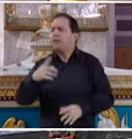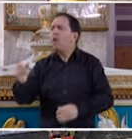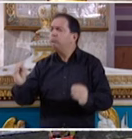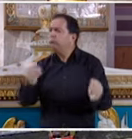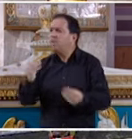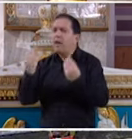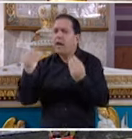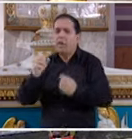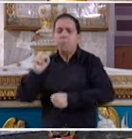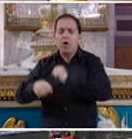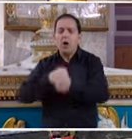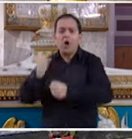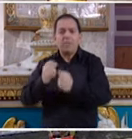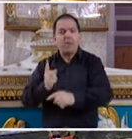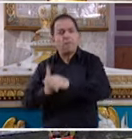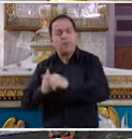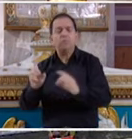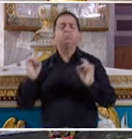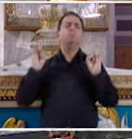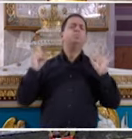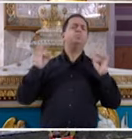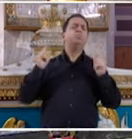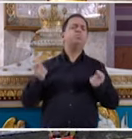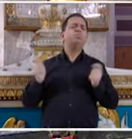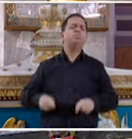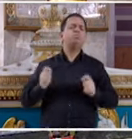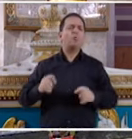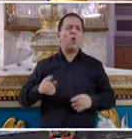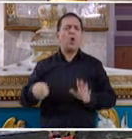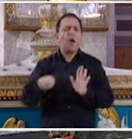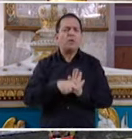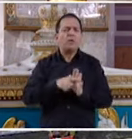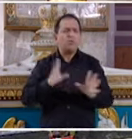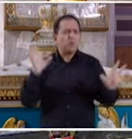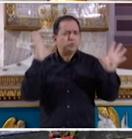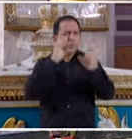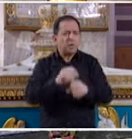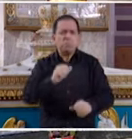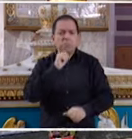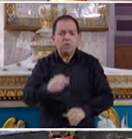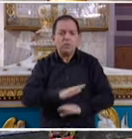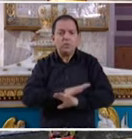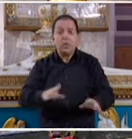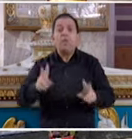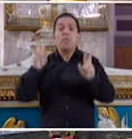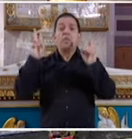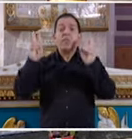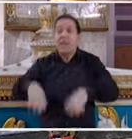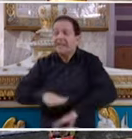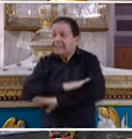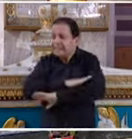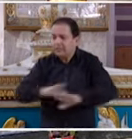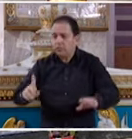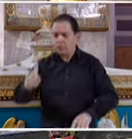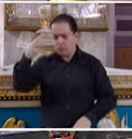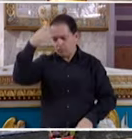φιλότιμο, μουτζουρώνει κάθε καλή διάθεση. Δεν βλέπει τίποτα καλό και ασφαλώς δεν αναγνωρίζει τίποτα